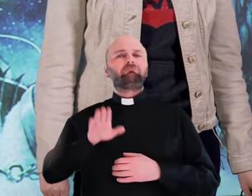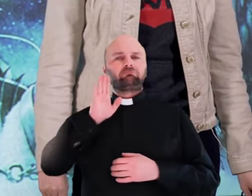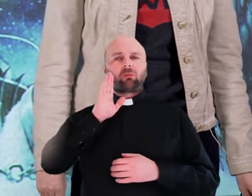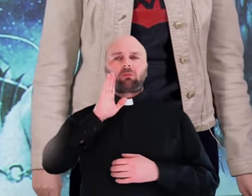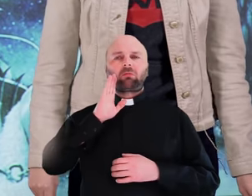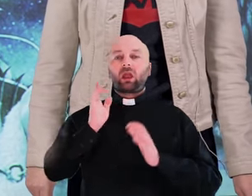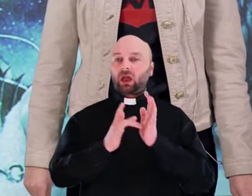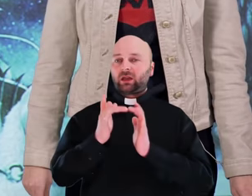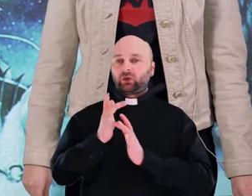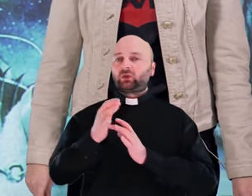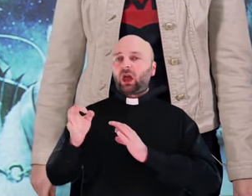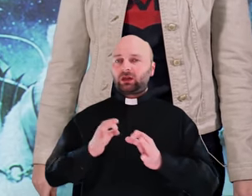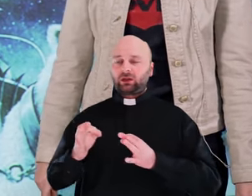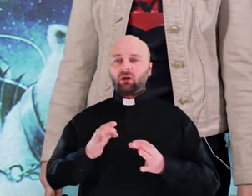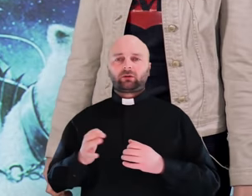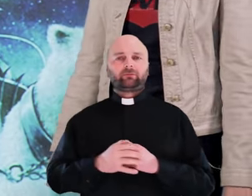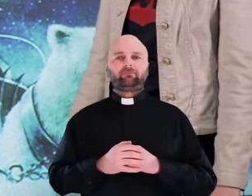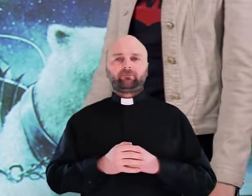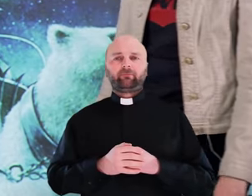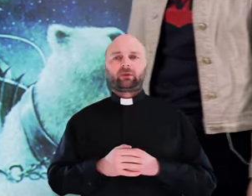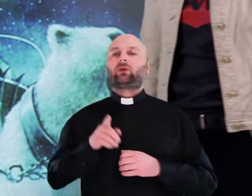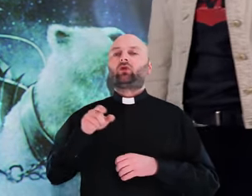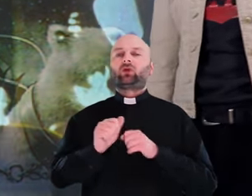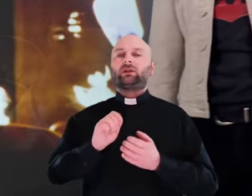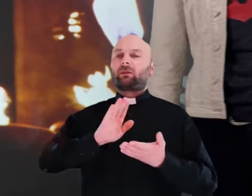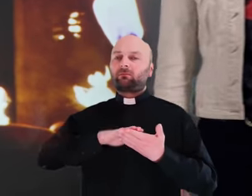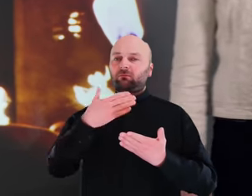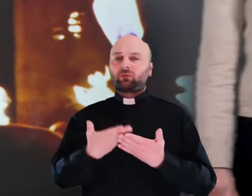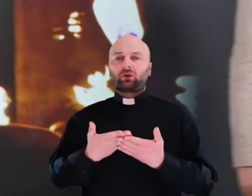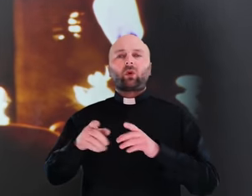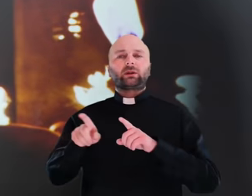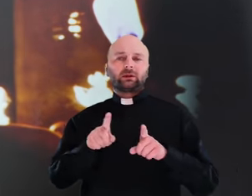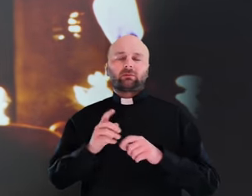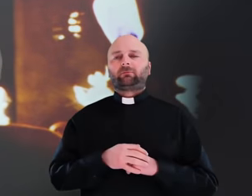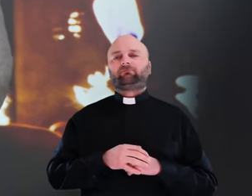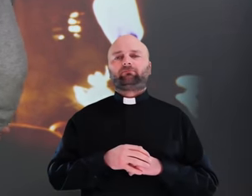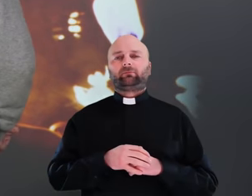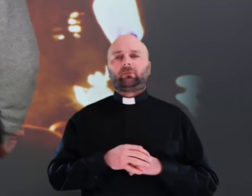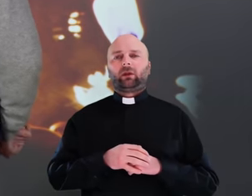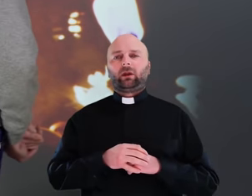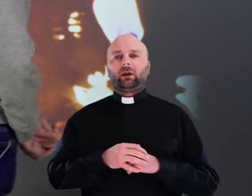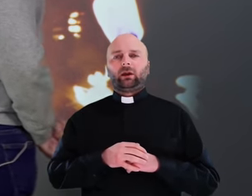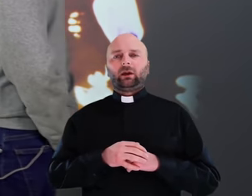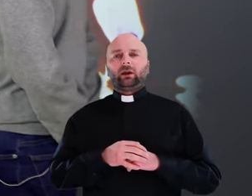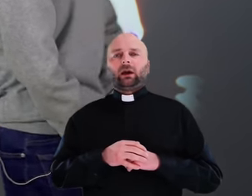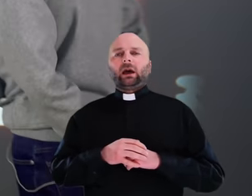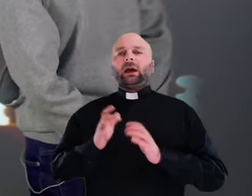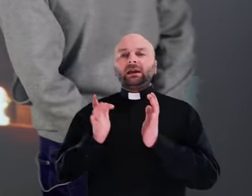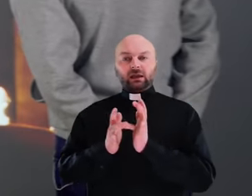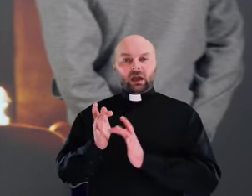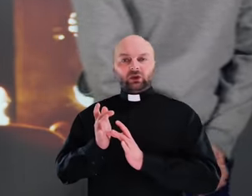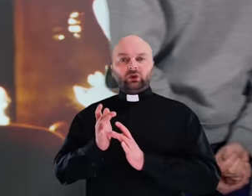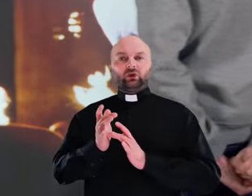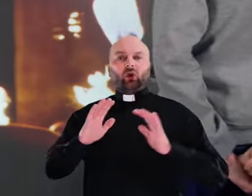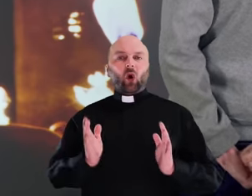przypomina historię Jezusa. Jest wręcz jego symbolem. W historii ofiary, jaką dokonał na kamiennym stole